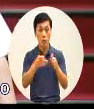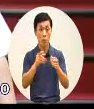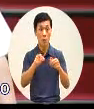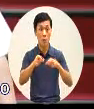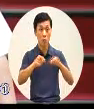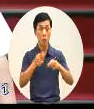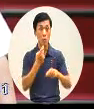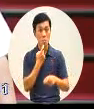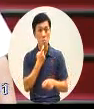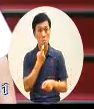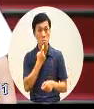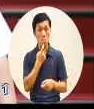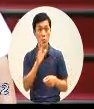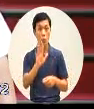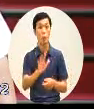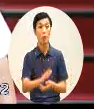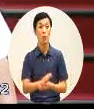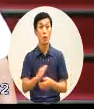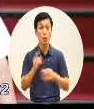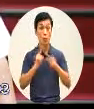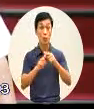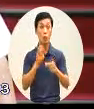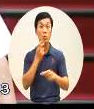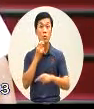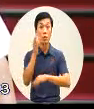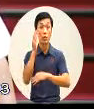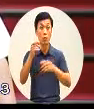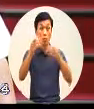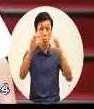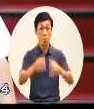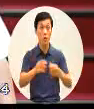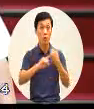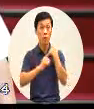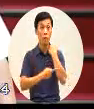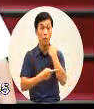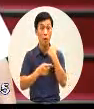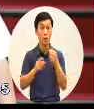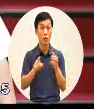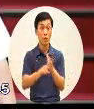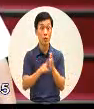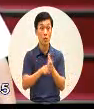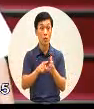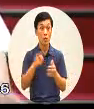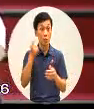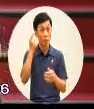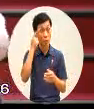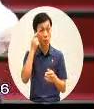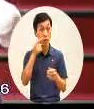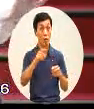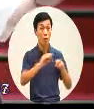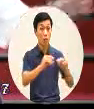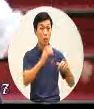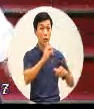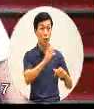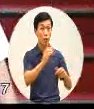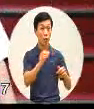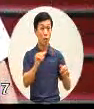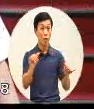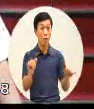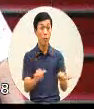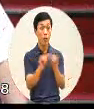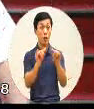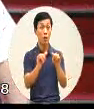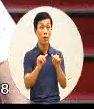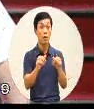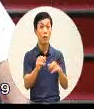他有余力。所以说中央要定这个法令的时候，相信说这抵触到地方我们的行政权或者怎么样，他